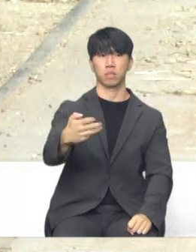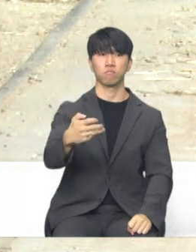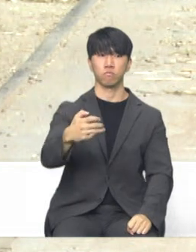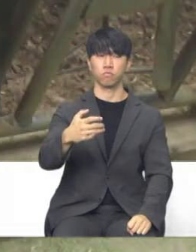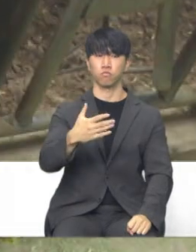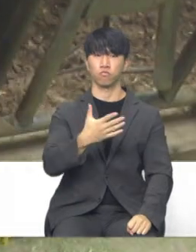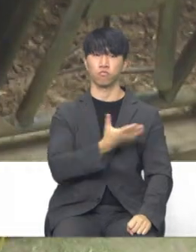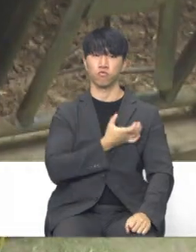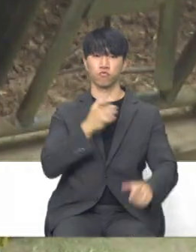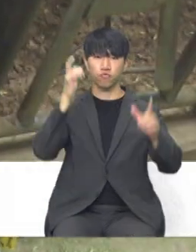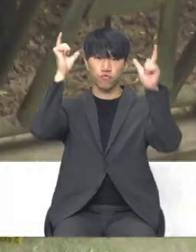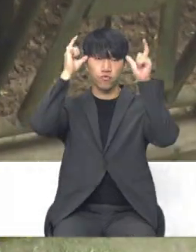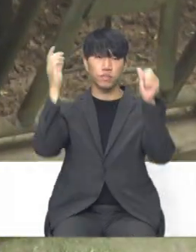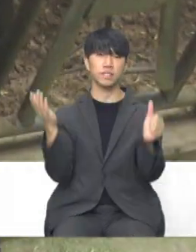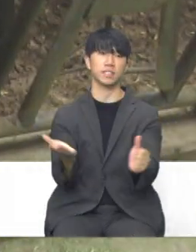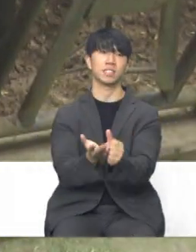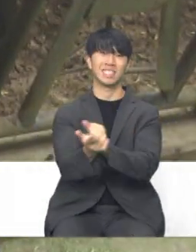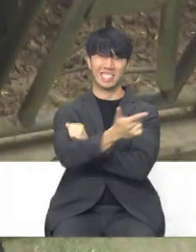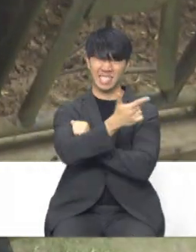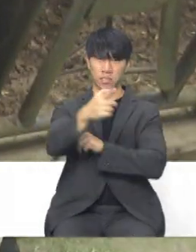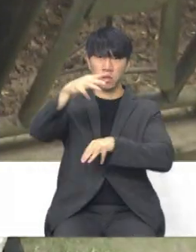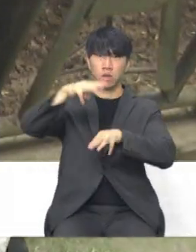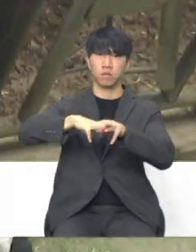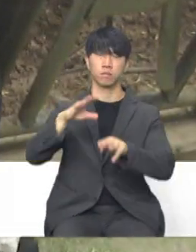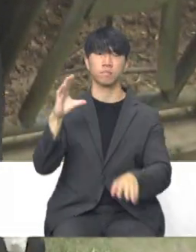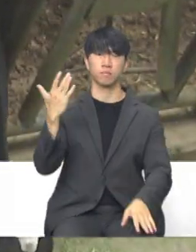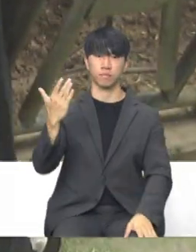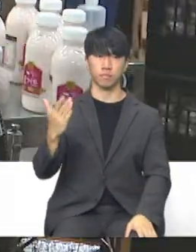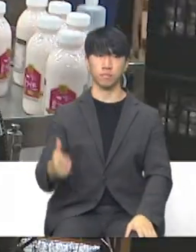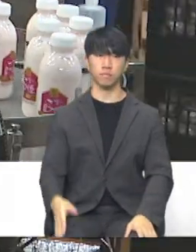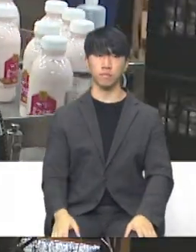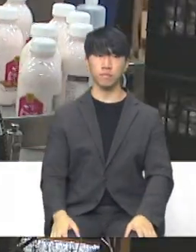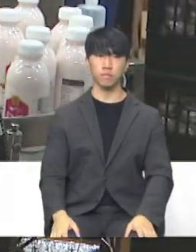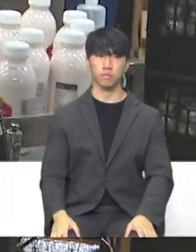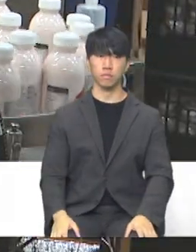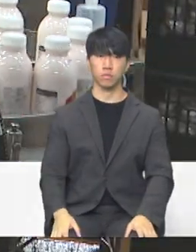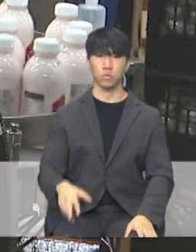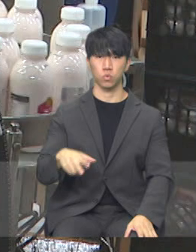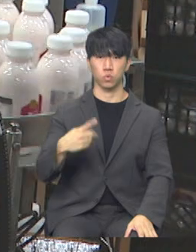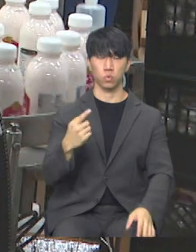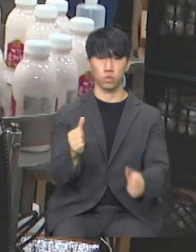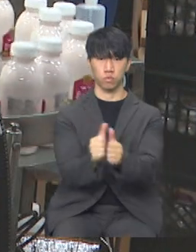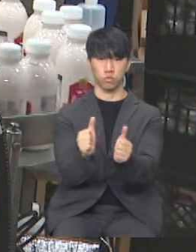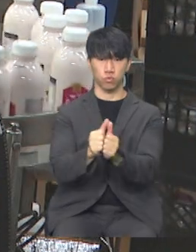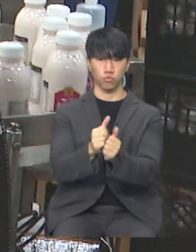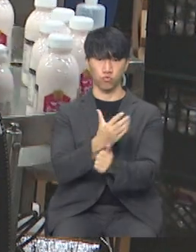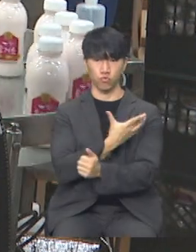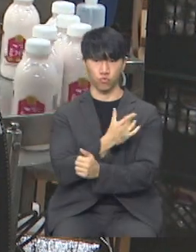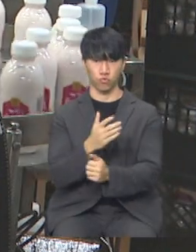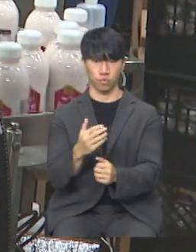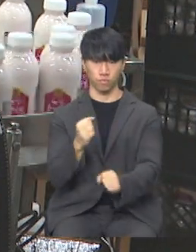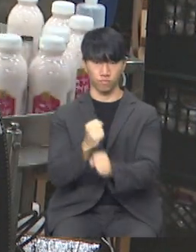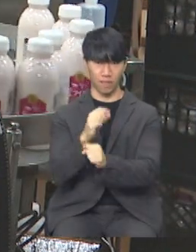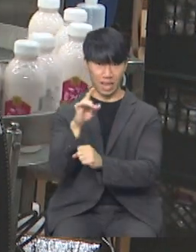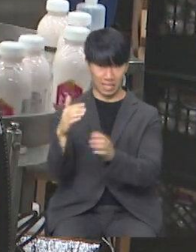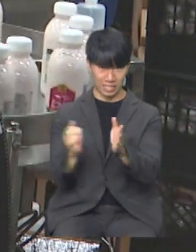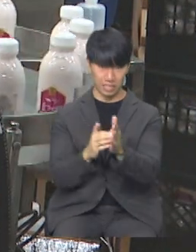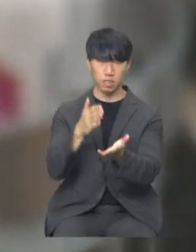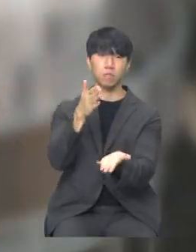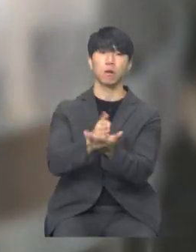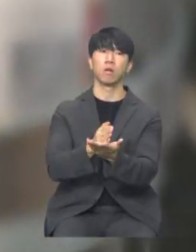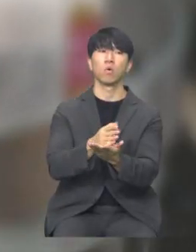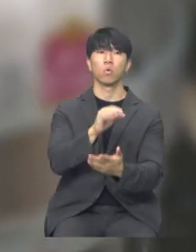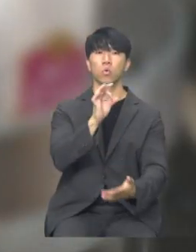젖소를 키우는 대규모 목장으로 성장했습니다. 조 씨는 우유 생산에 그치지 않고 요거트와 치즈